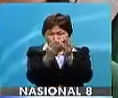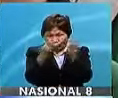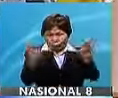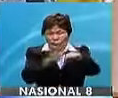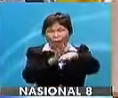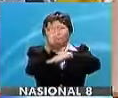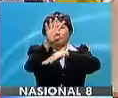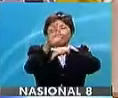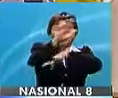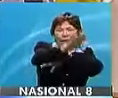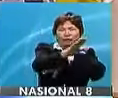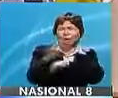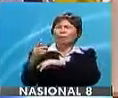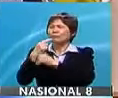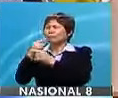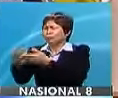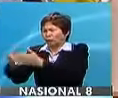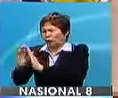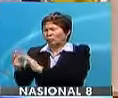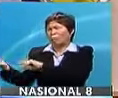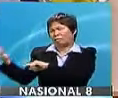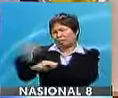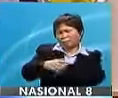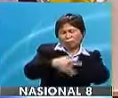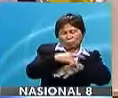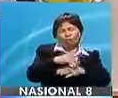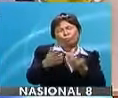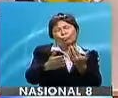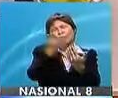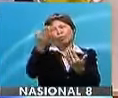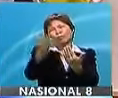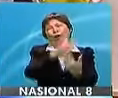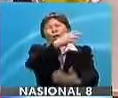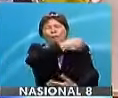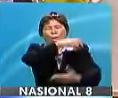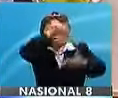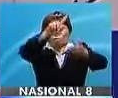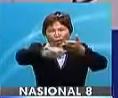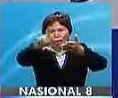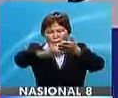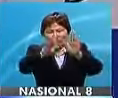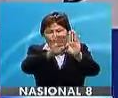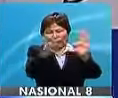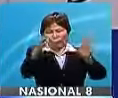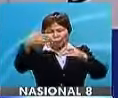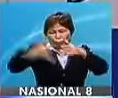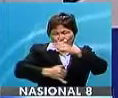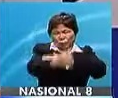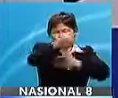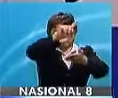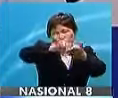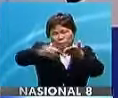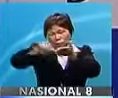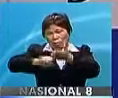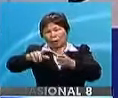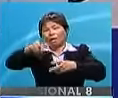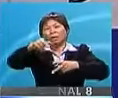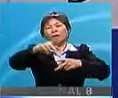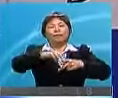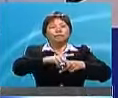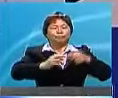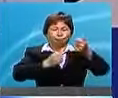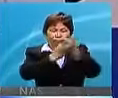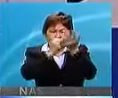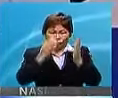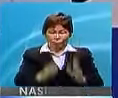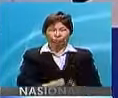dan orang ramai diminta datang awal bagi memudahkan pihak berkuasa menjalankan pemeriksaan di pintu masuk. Menurutnya, penyokong Kedah dihaskan melalui pintu A dan